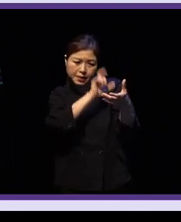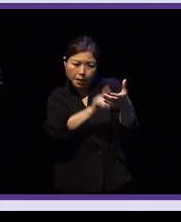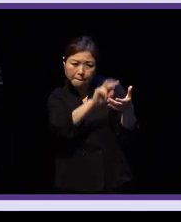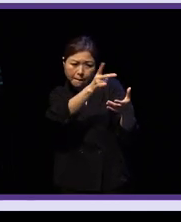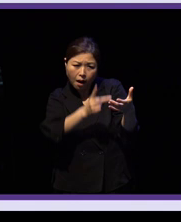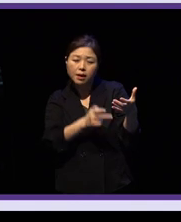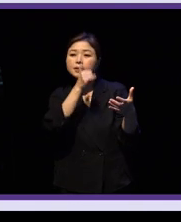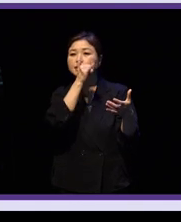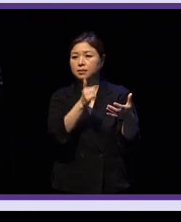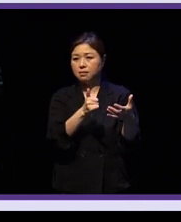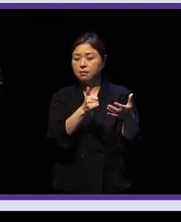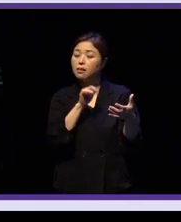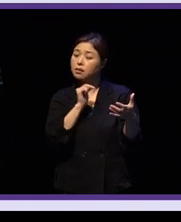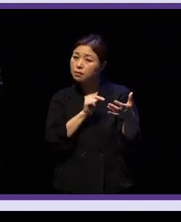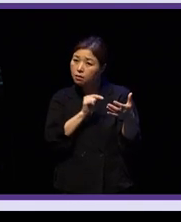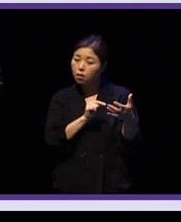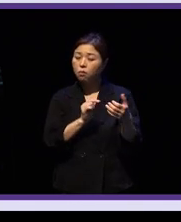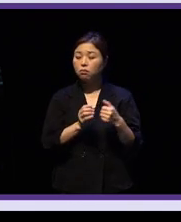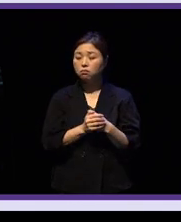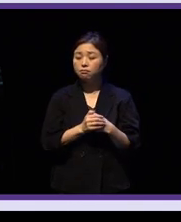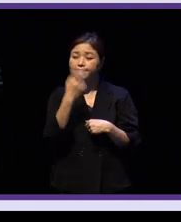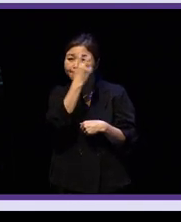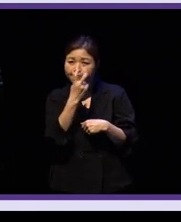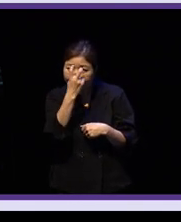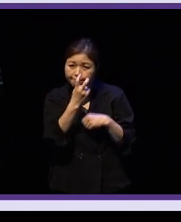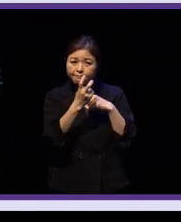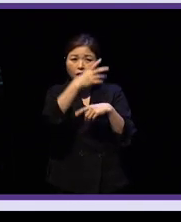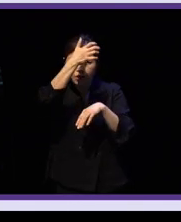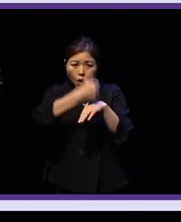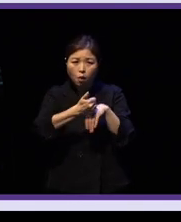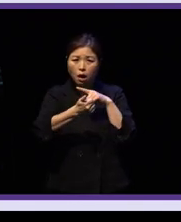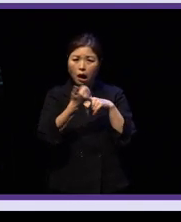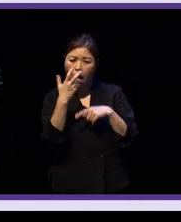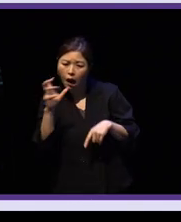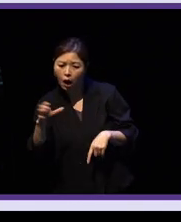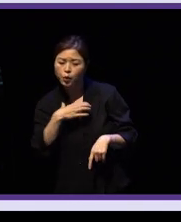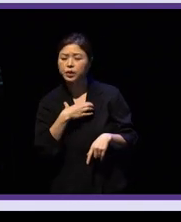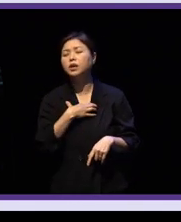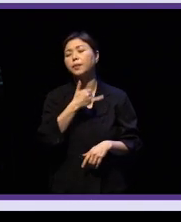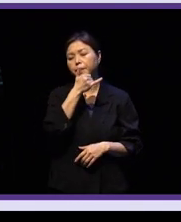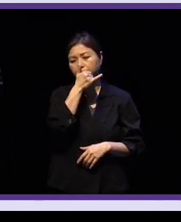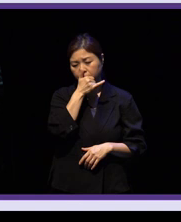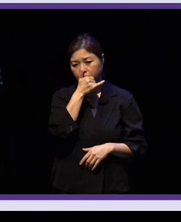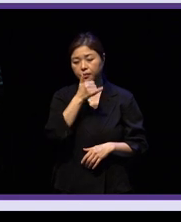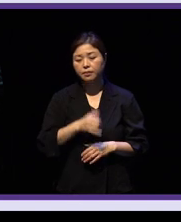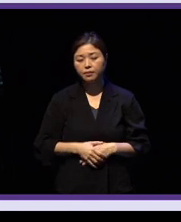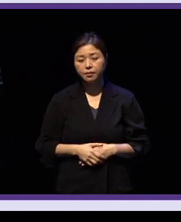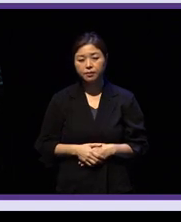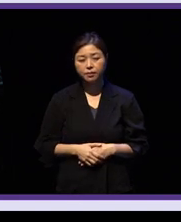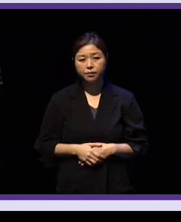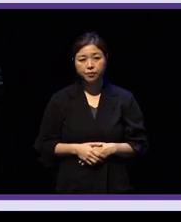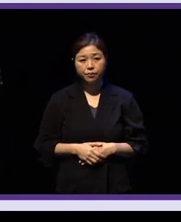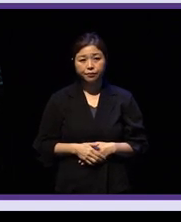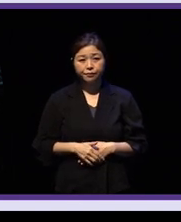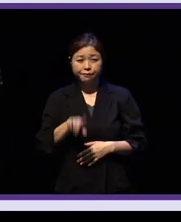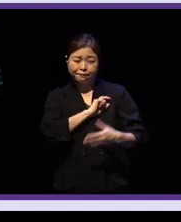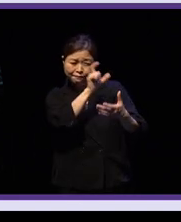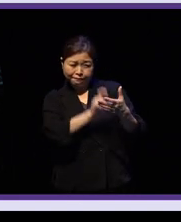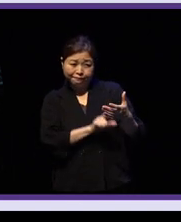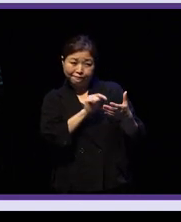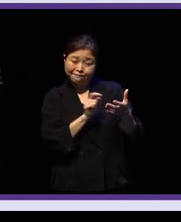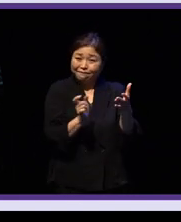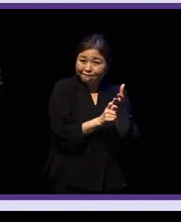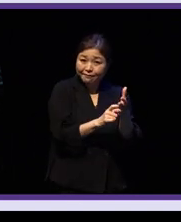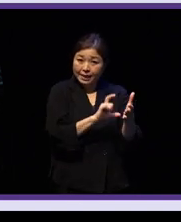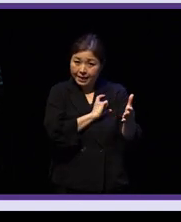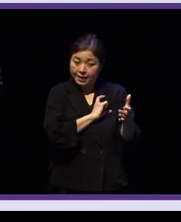단체가 조금 계세요이 부분들은 사실 심의 결과를 조금 왜곡시킬 수 있는 그런 부분에 여지가 있기 때문에 저희가 주요 출연진에 대해서는 조금